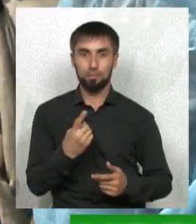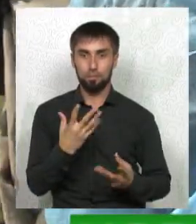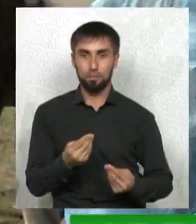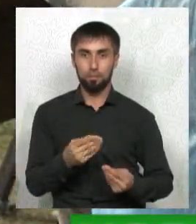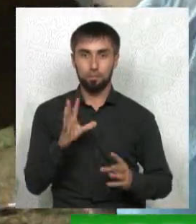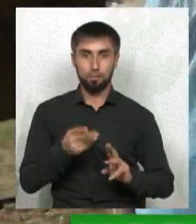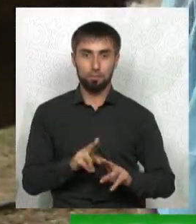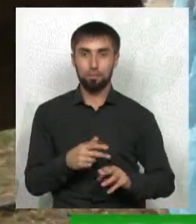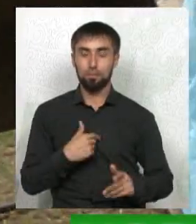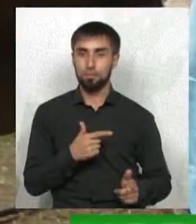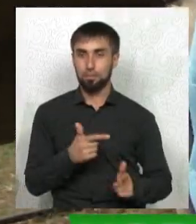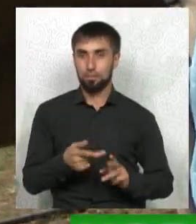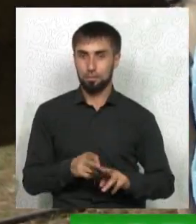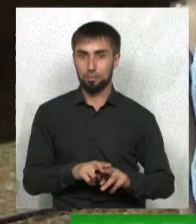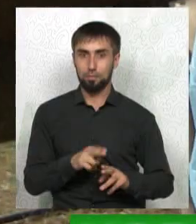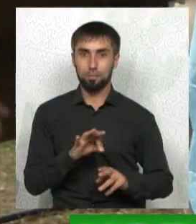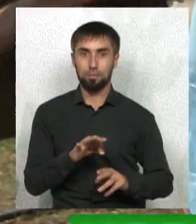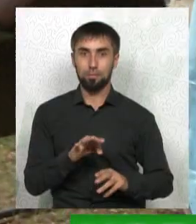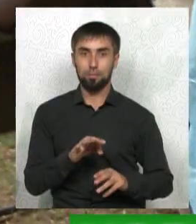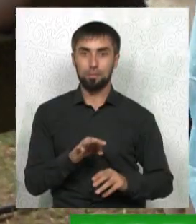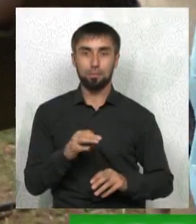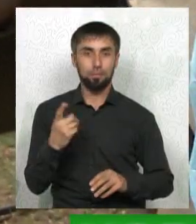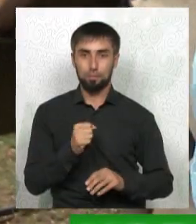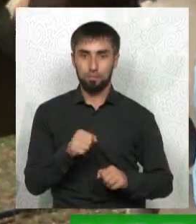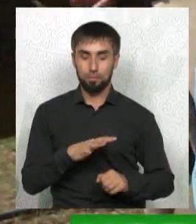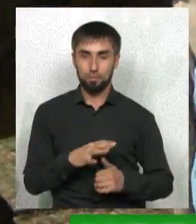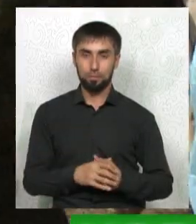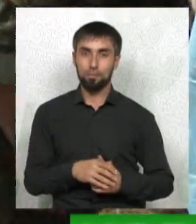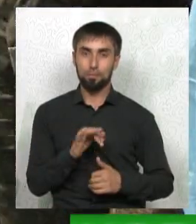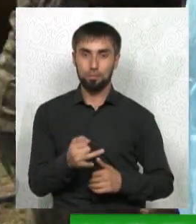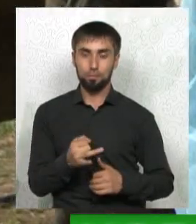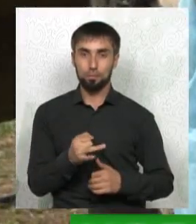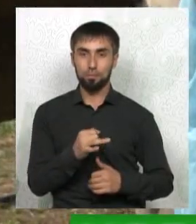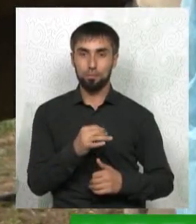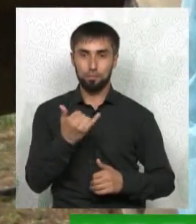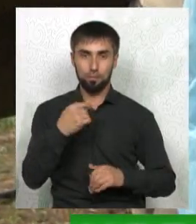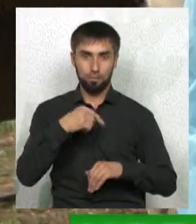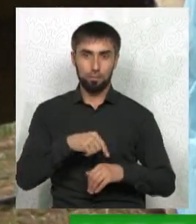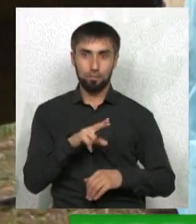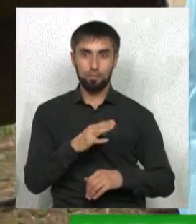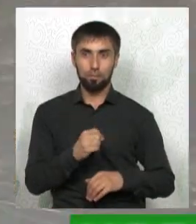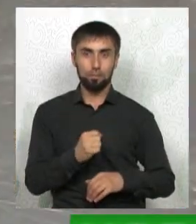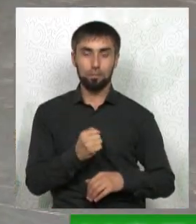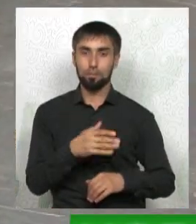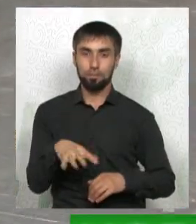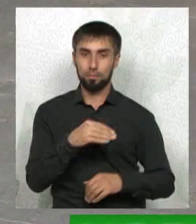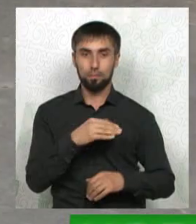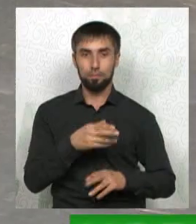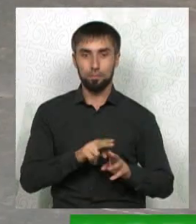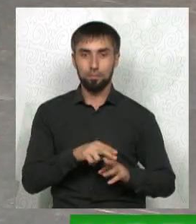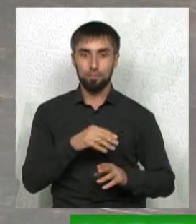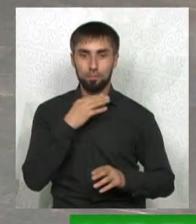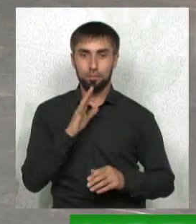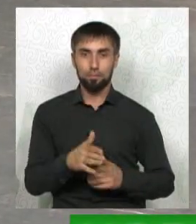это все. Мы подготавливали это практически неделю. И в данный момент каши всем хватит, так что все попробуйте наши